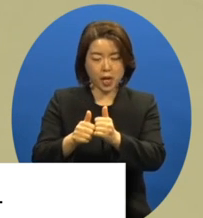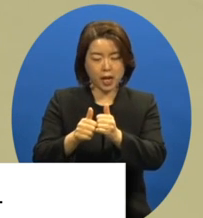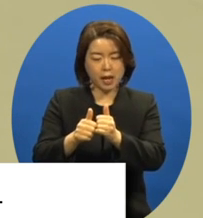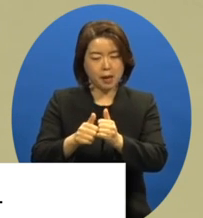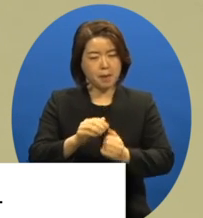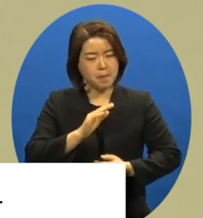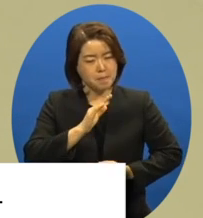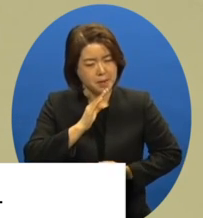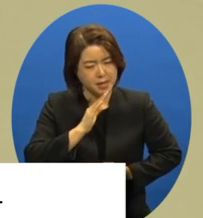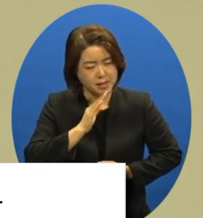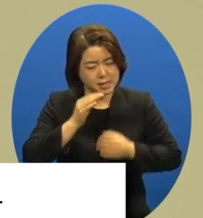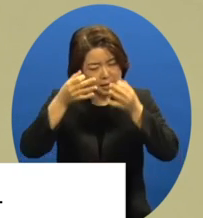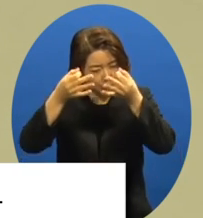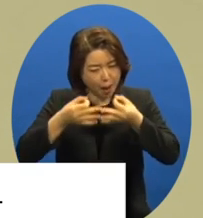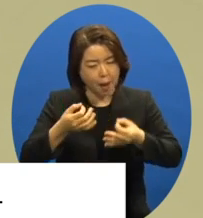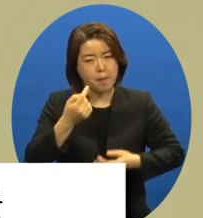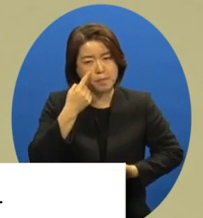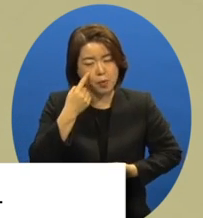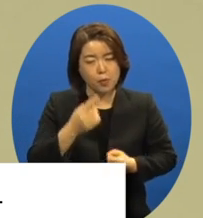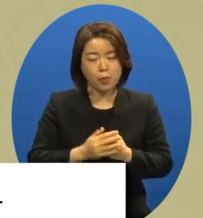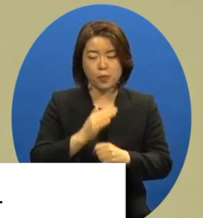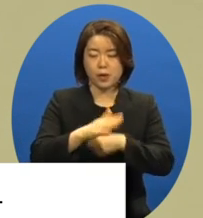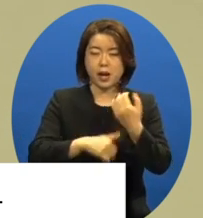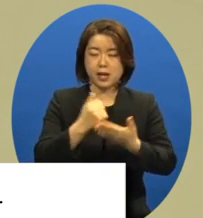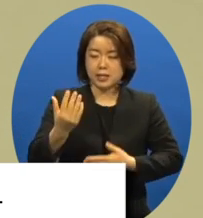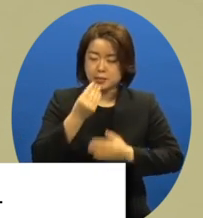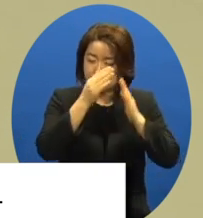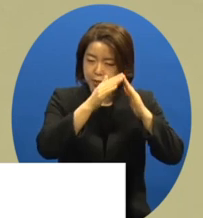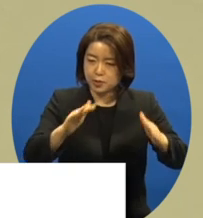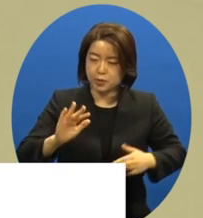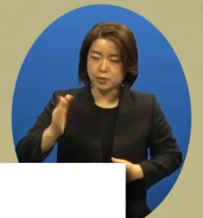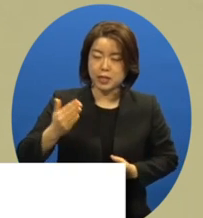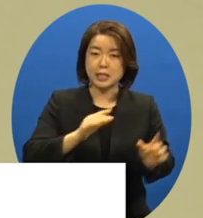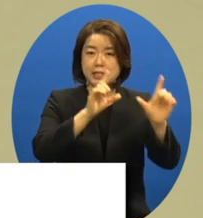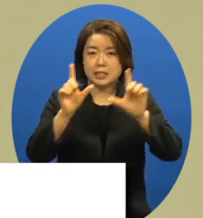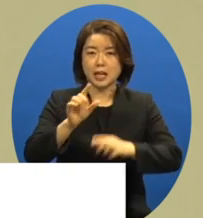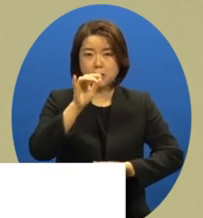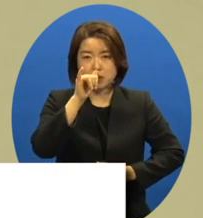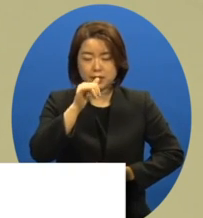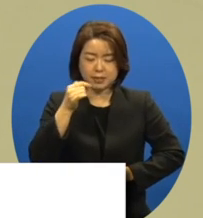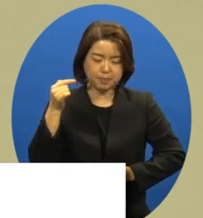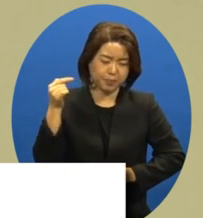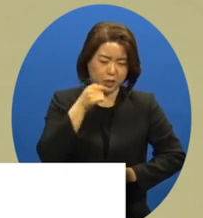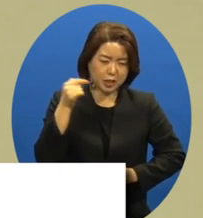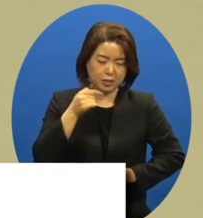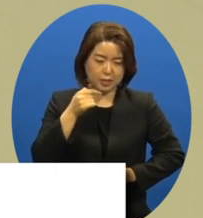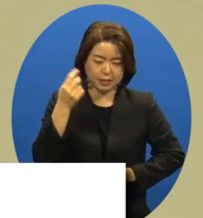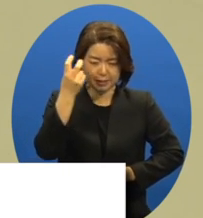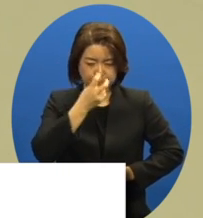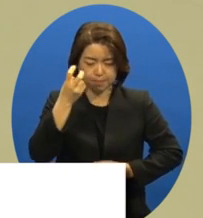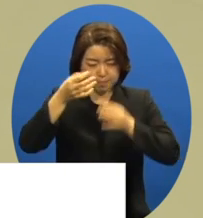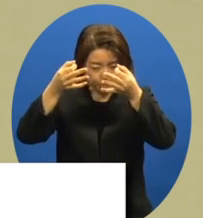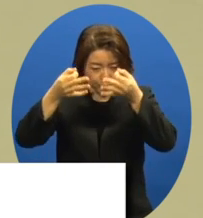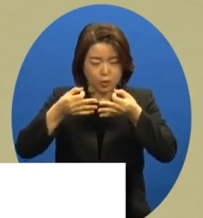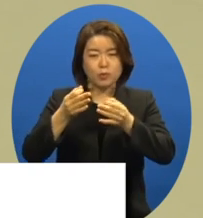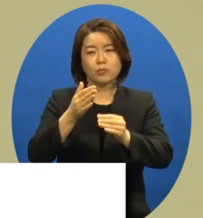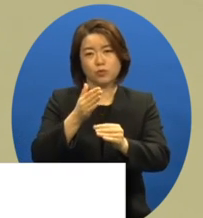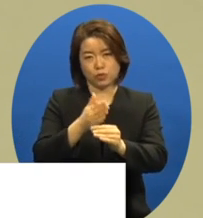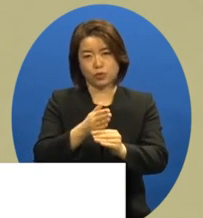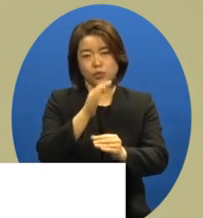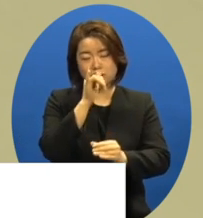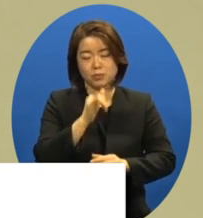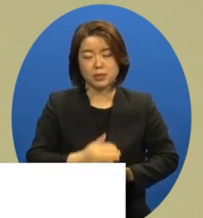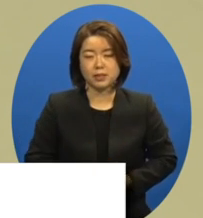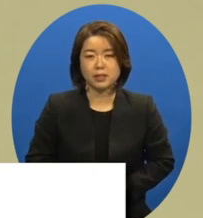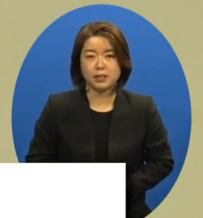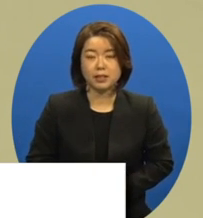성도인지, 하나님의 성전된 자의 삶을 사는지를 철저하게 점검하고 있습니다.